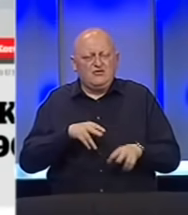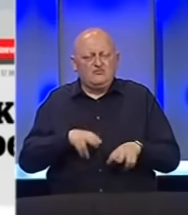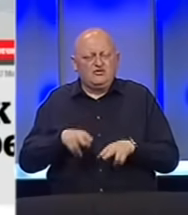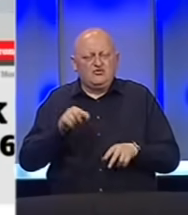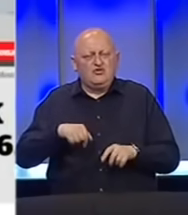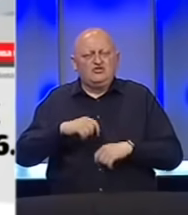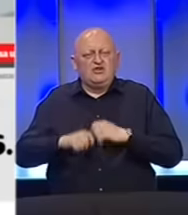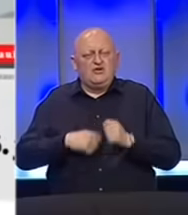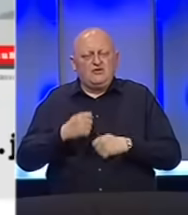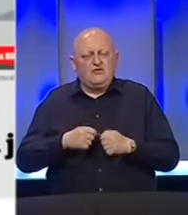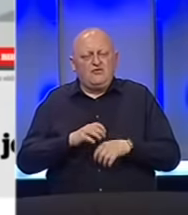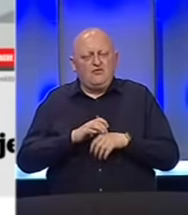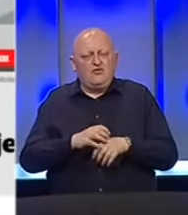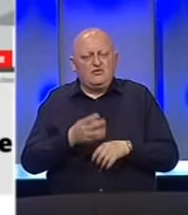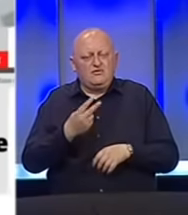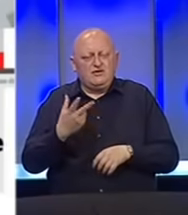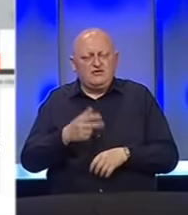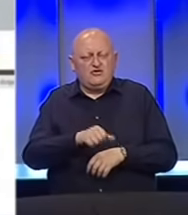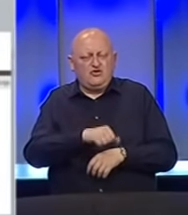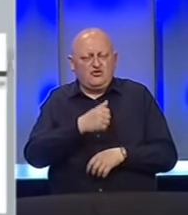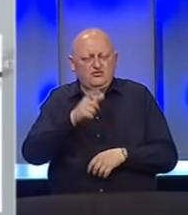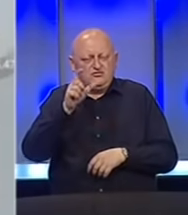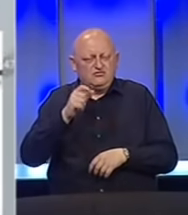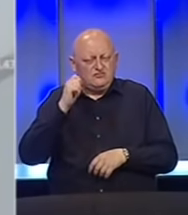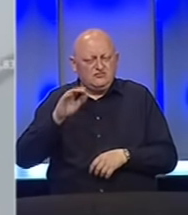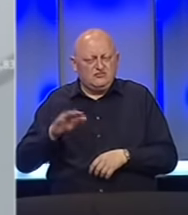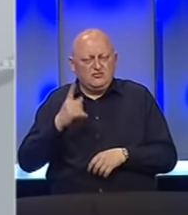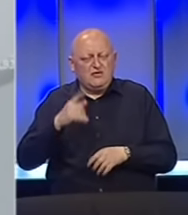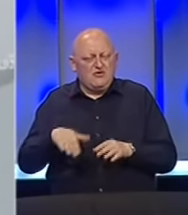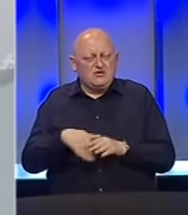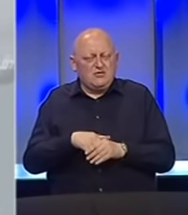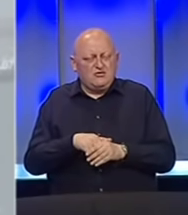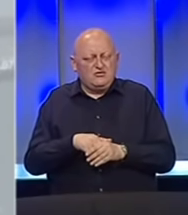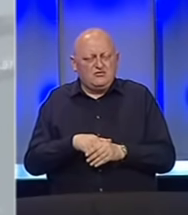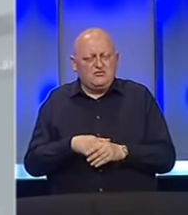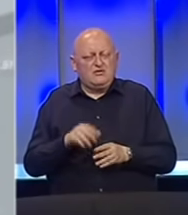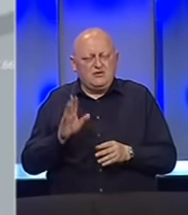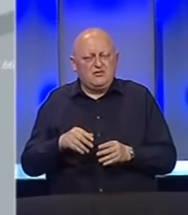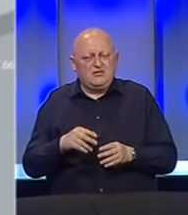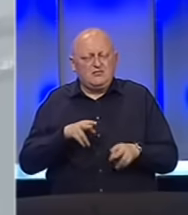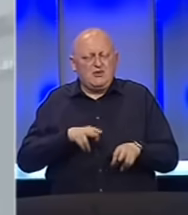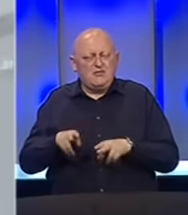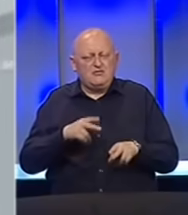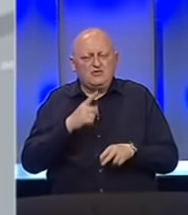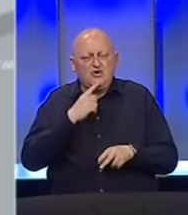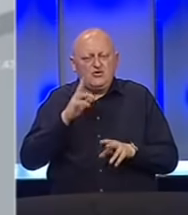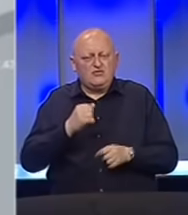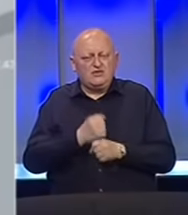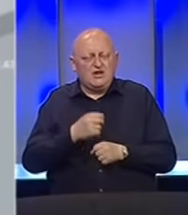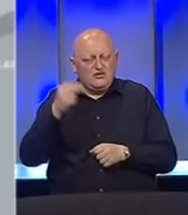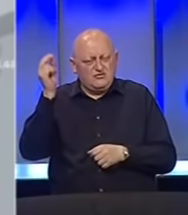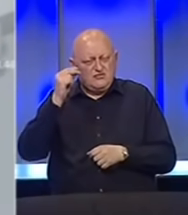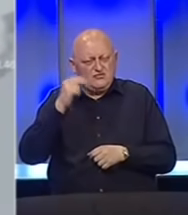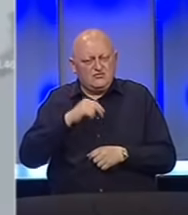ministarstvo unutrašnjih poslova vodi 23-godišnjakinja kojoj je to prvo zaposlenje. A postoje i ministri koji imaju radnog